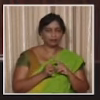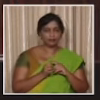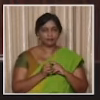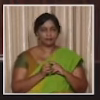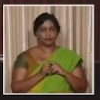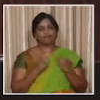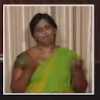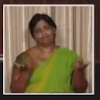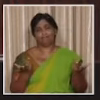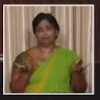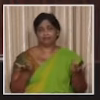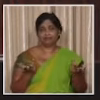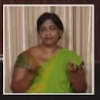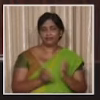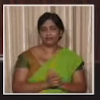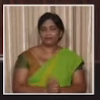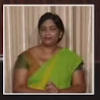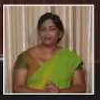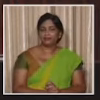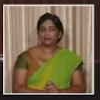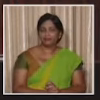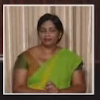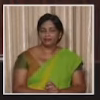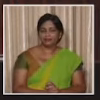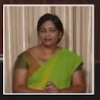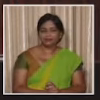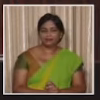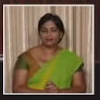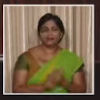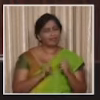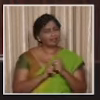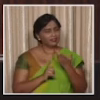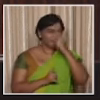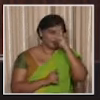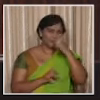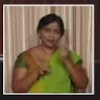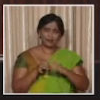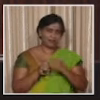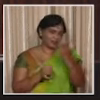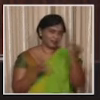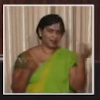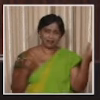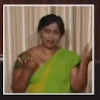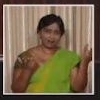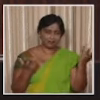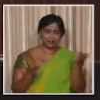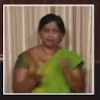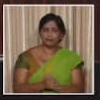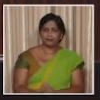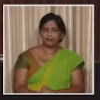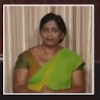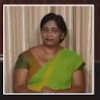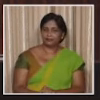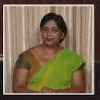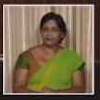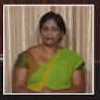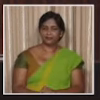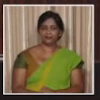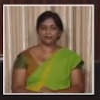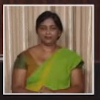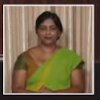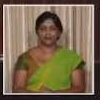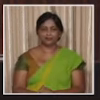ඒකනේ කියන්නේ ඈ ඇයි තෑසිරි මහත්තයා ප්‍රශ්නයක් නෙවෙයිනේ මැතිතුමාගේ ප්‍රශ්නයක් නෙවෙයිනේ මේක ඈ